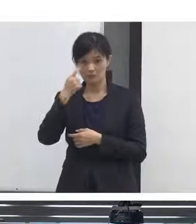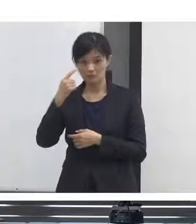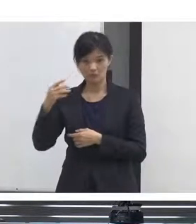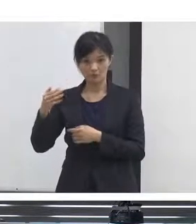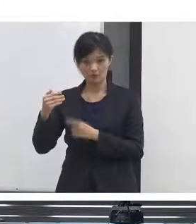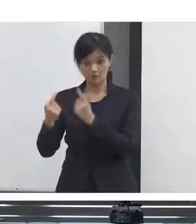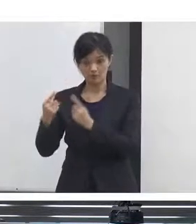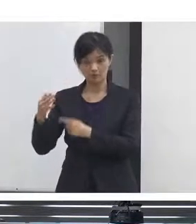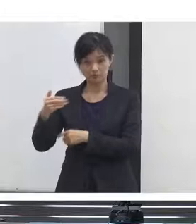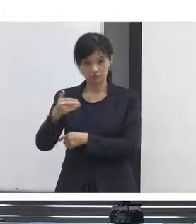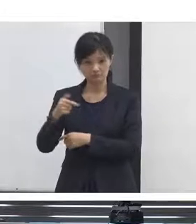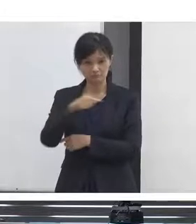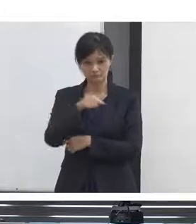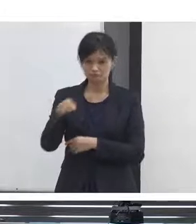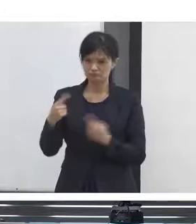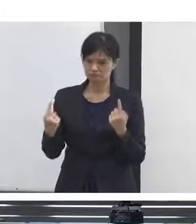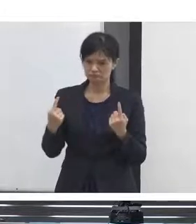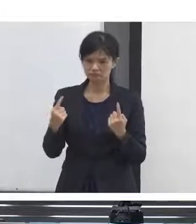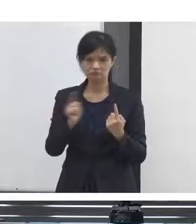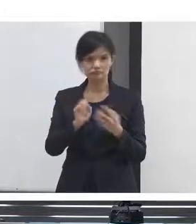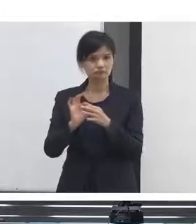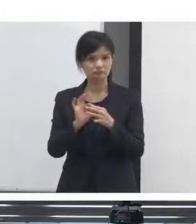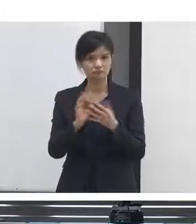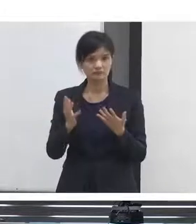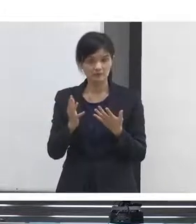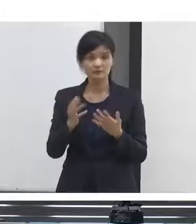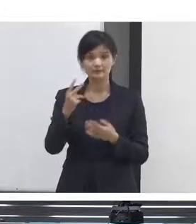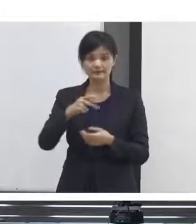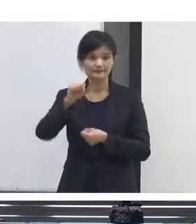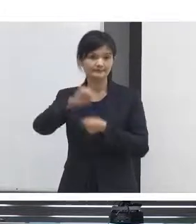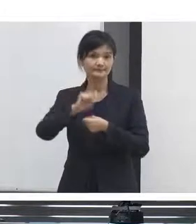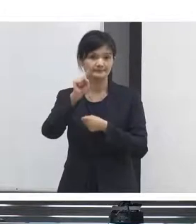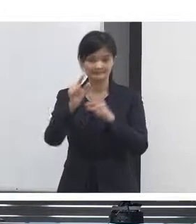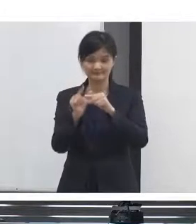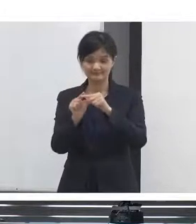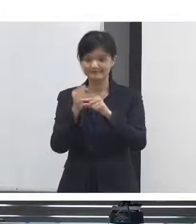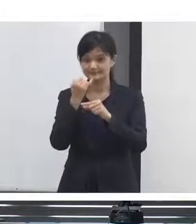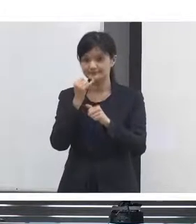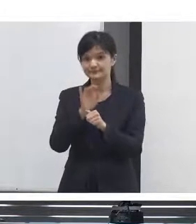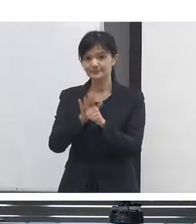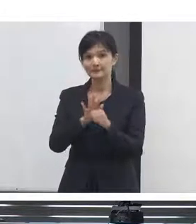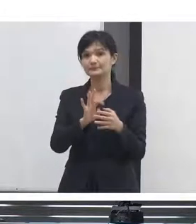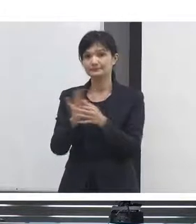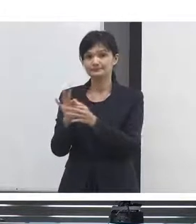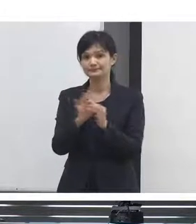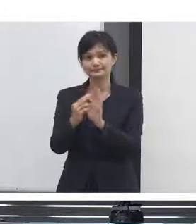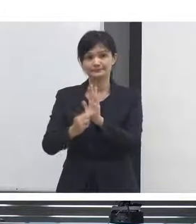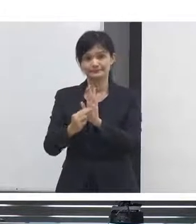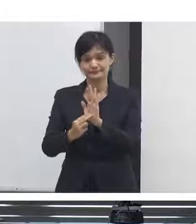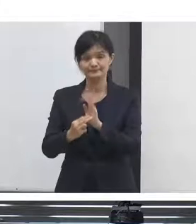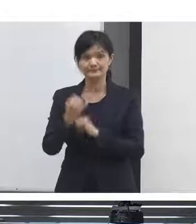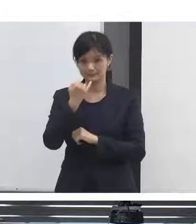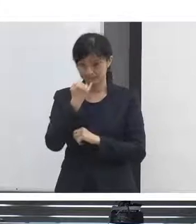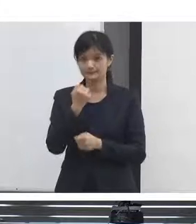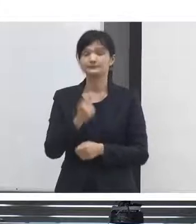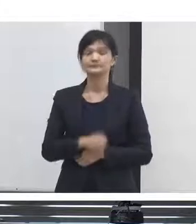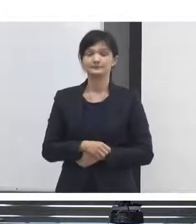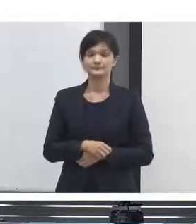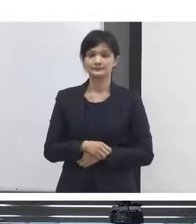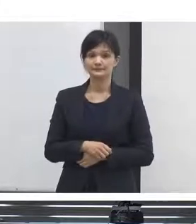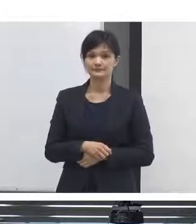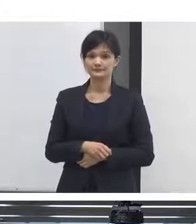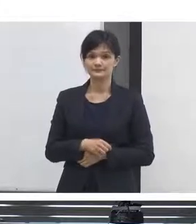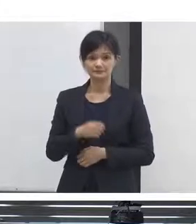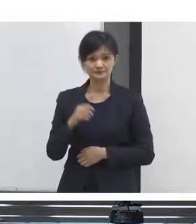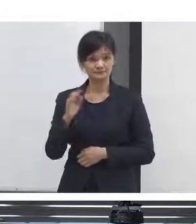拿一个栏，再多一个栏位去描述他们两个之间的关系的哦。那还是做得到的，但是呢，它就必须要再